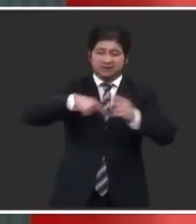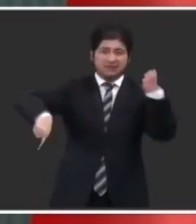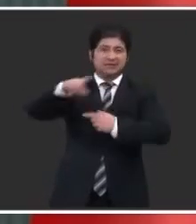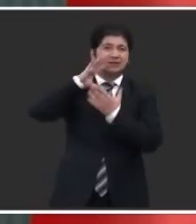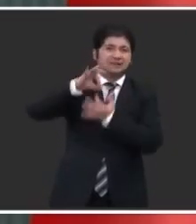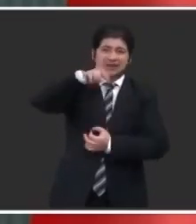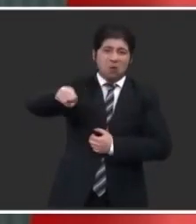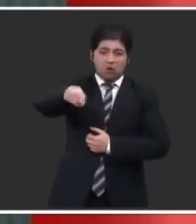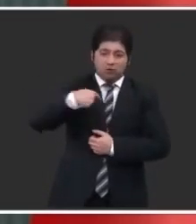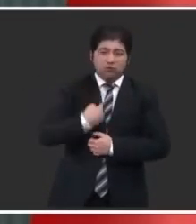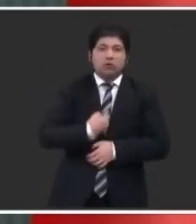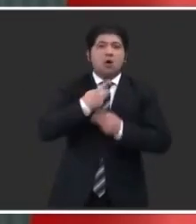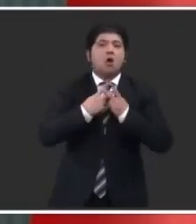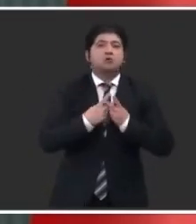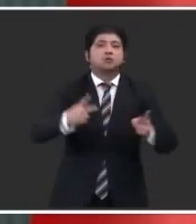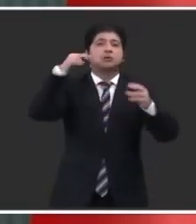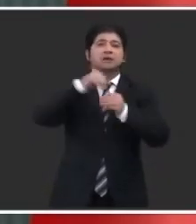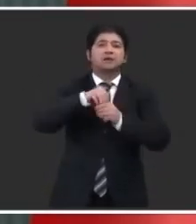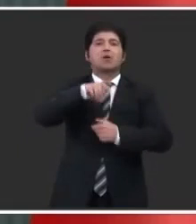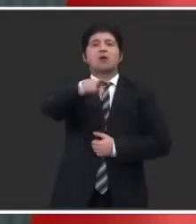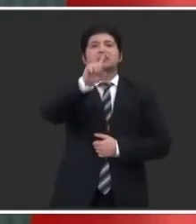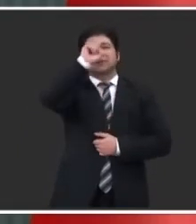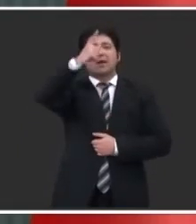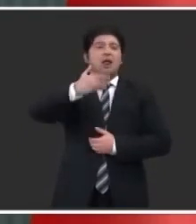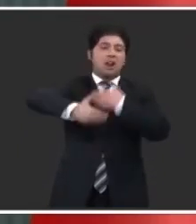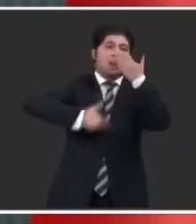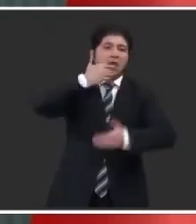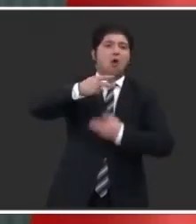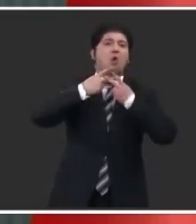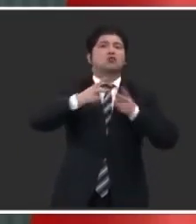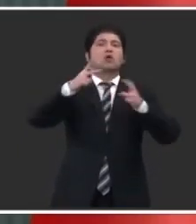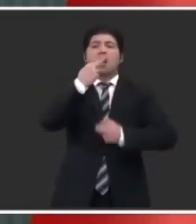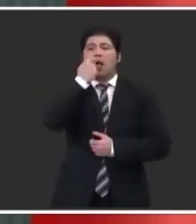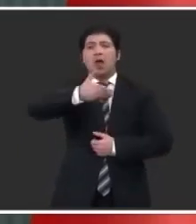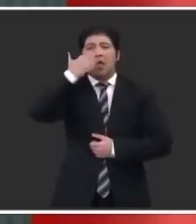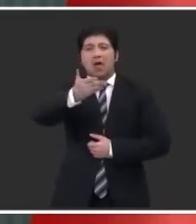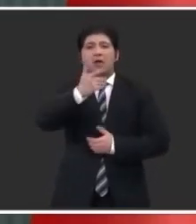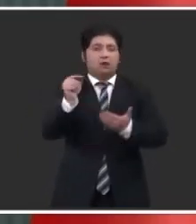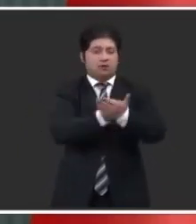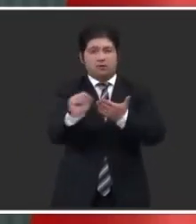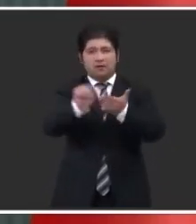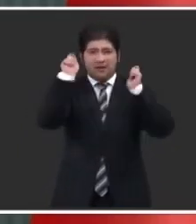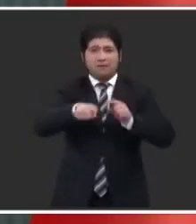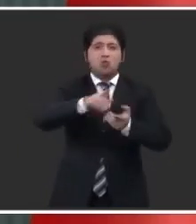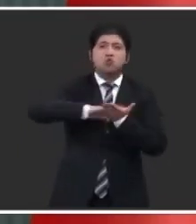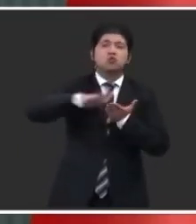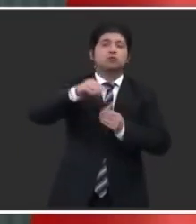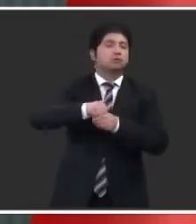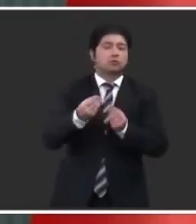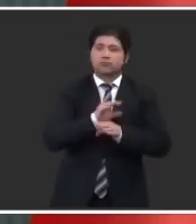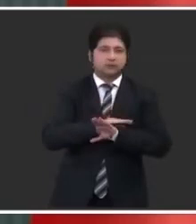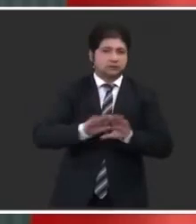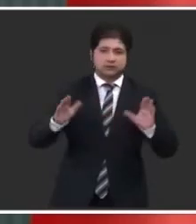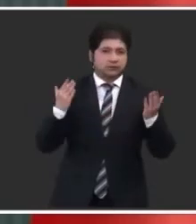hayat buldukları özgürlük öyle sadece sloganla lafla kağıt üzerinde yapılan düzenlemelerle